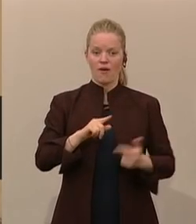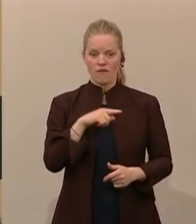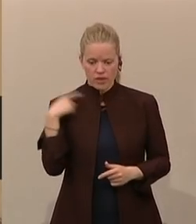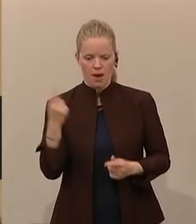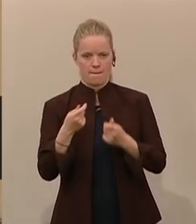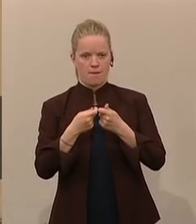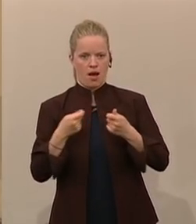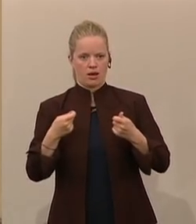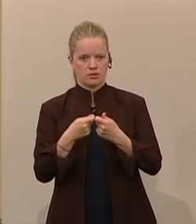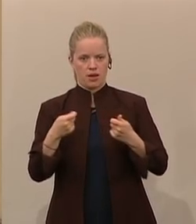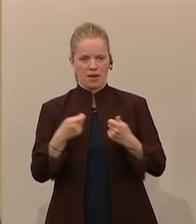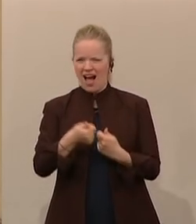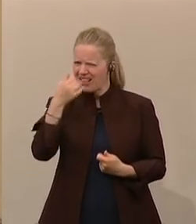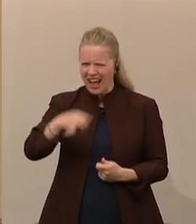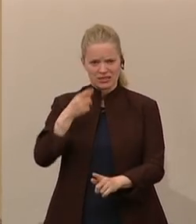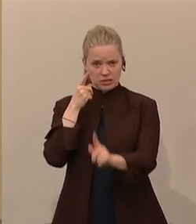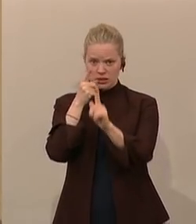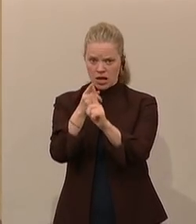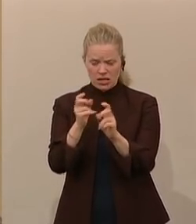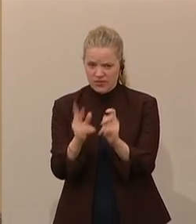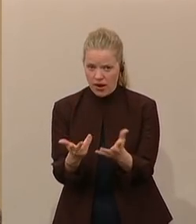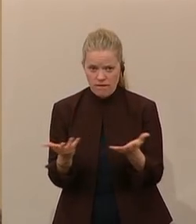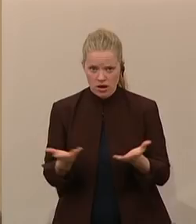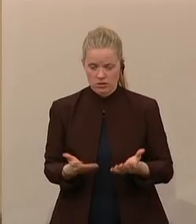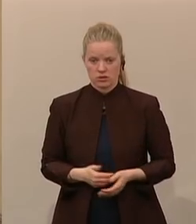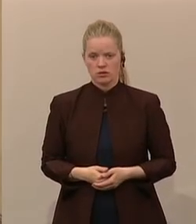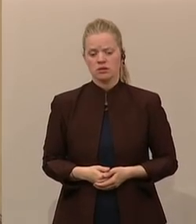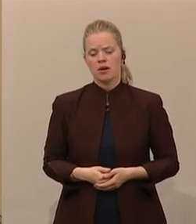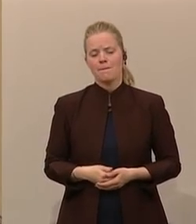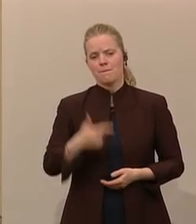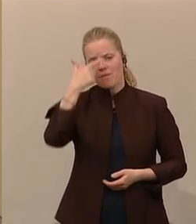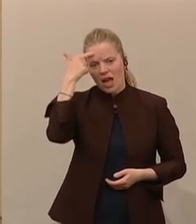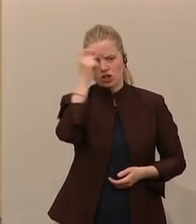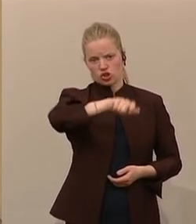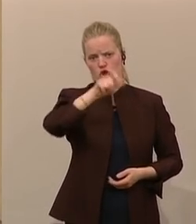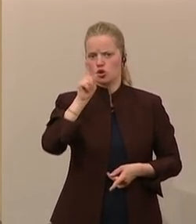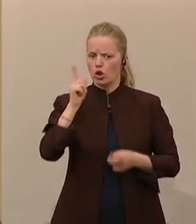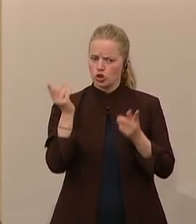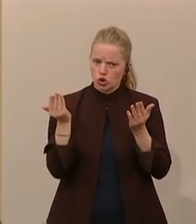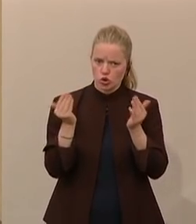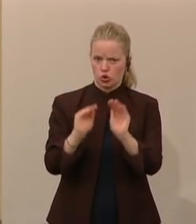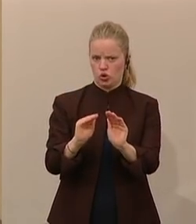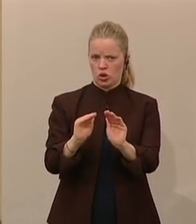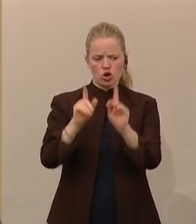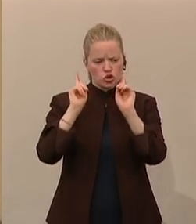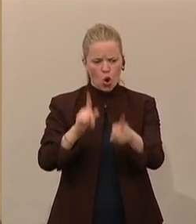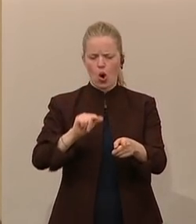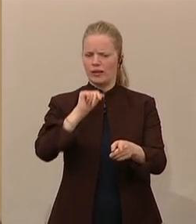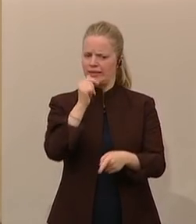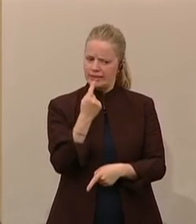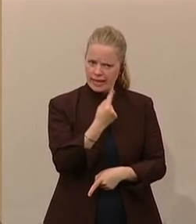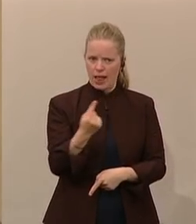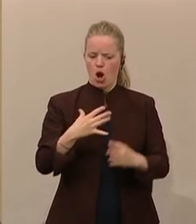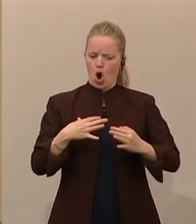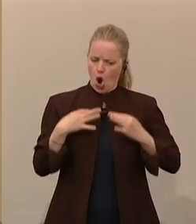die nur einen einzigen Zweck hat. Nämlich, die Menschen davor zu schützen, Opfer eines Verbrechens zu werden.